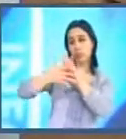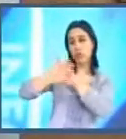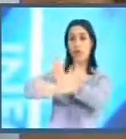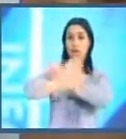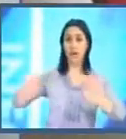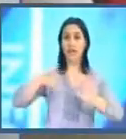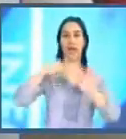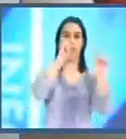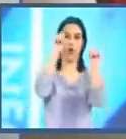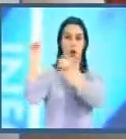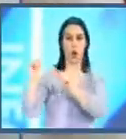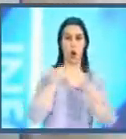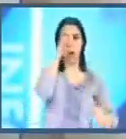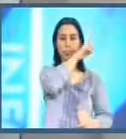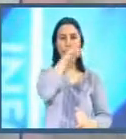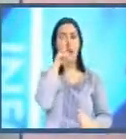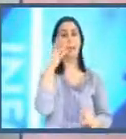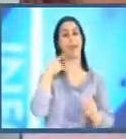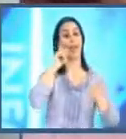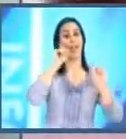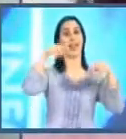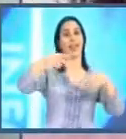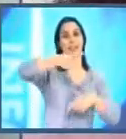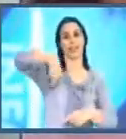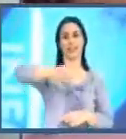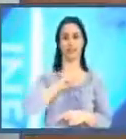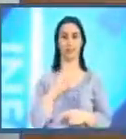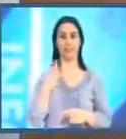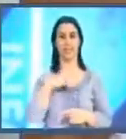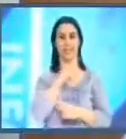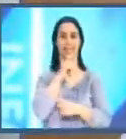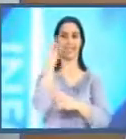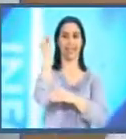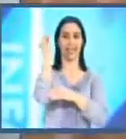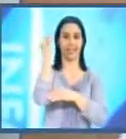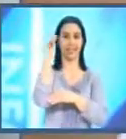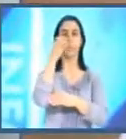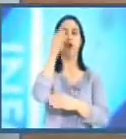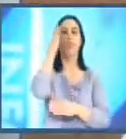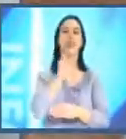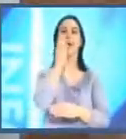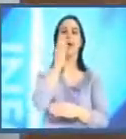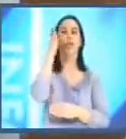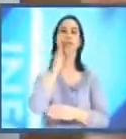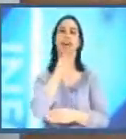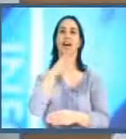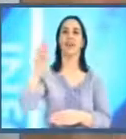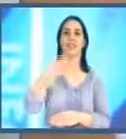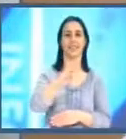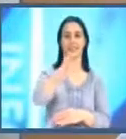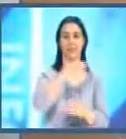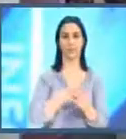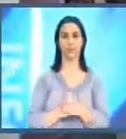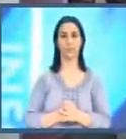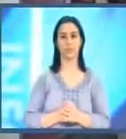adéu als pares i despertar a la titella de cada classe. Bon dia, bon dia, bon dia de